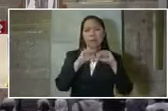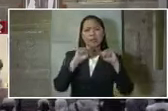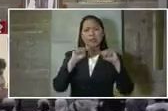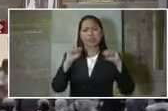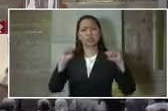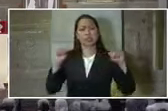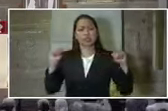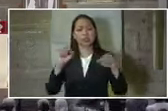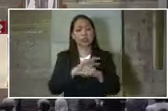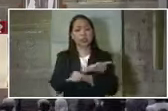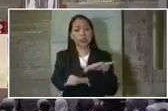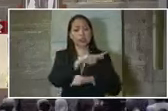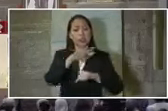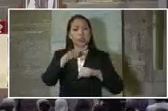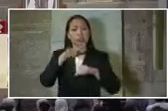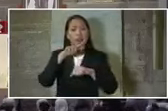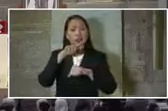ligtas sa